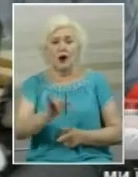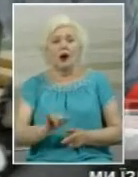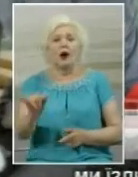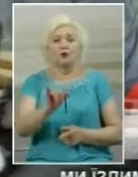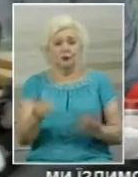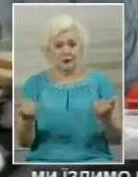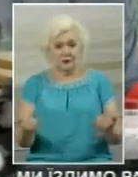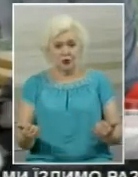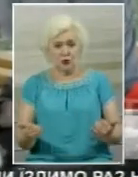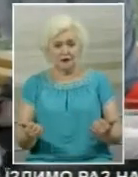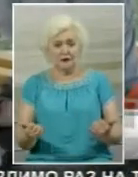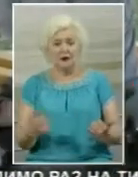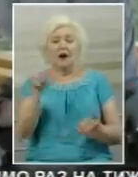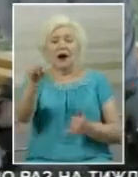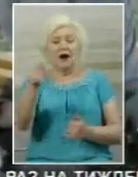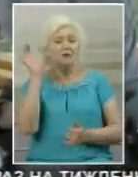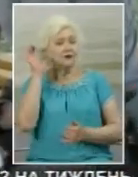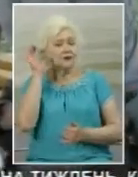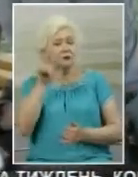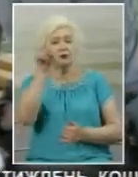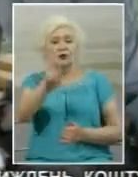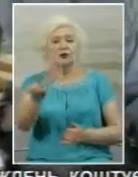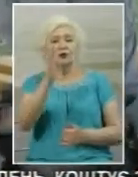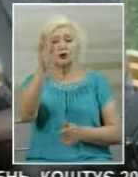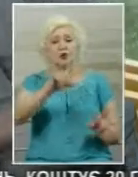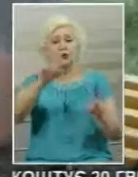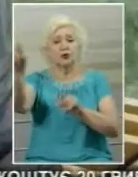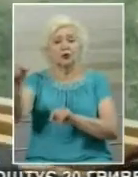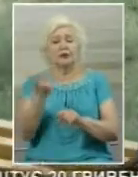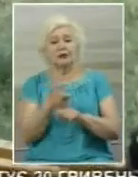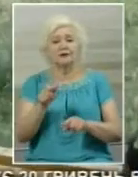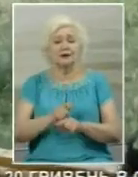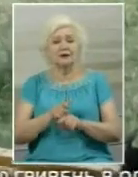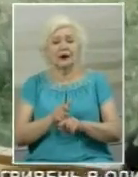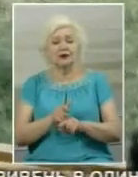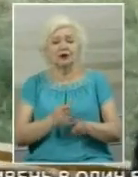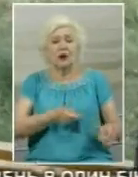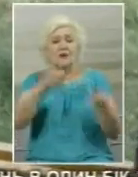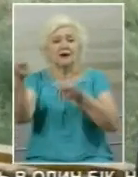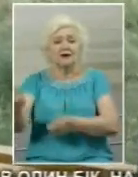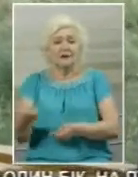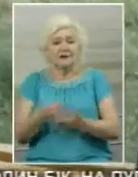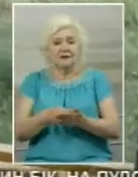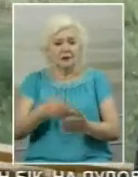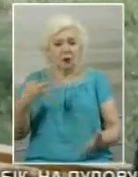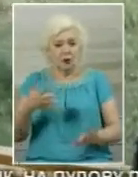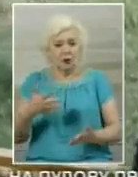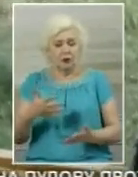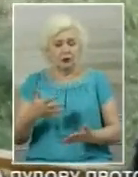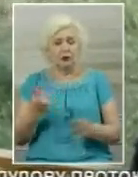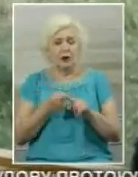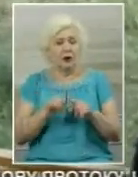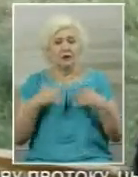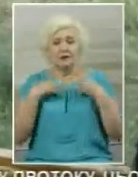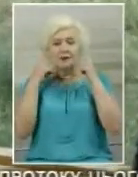протоку. А ви чули про те, що буде проїзд значно, перевезення значно дорожче? Ну, этого